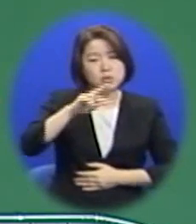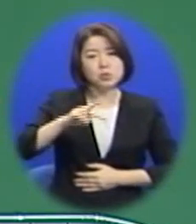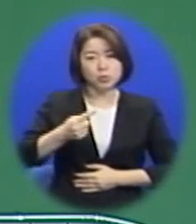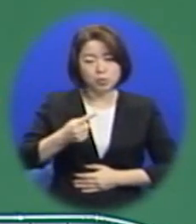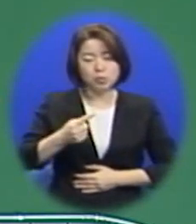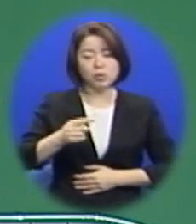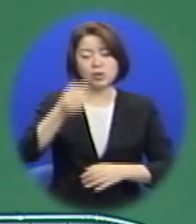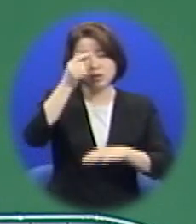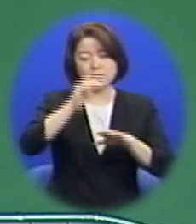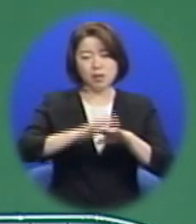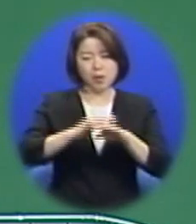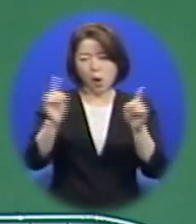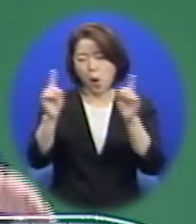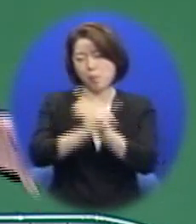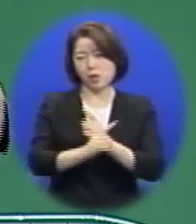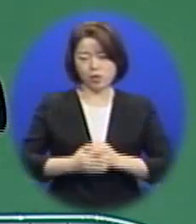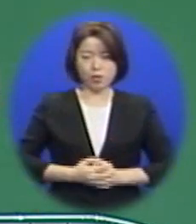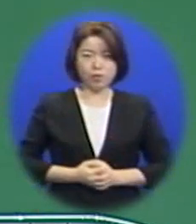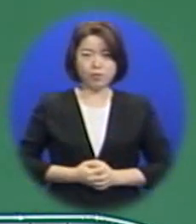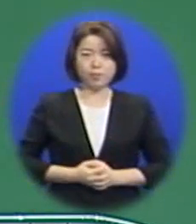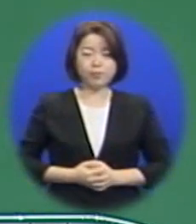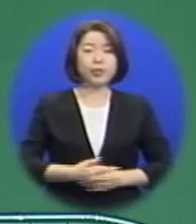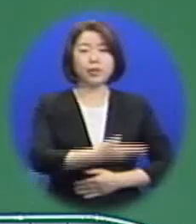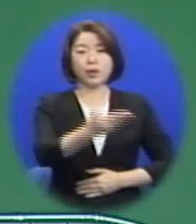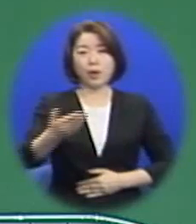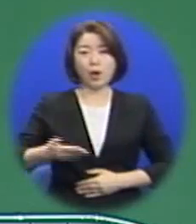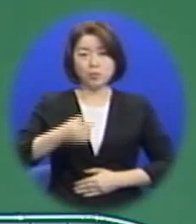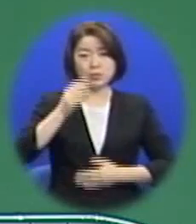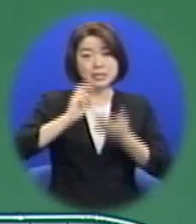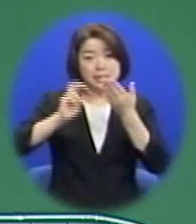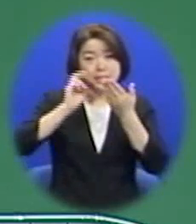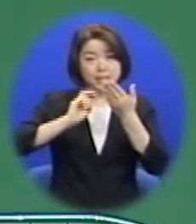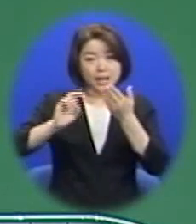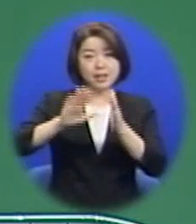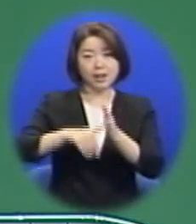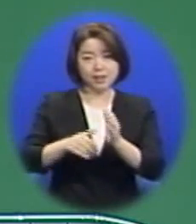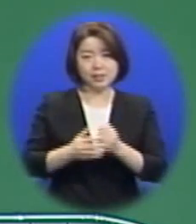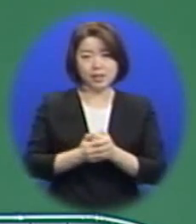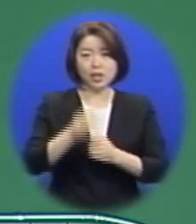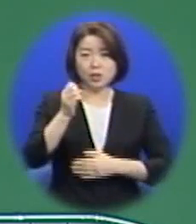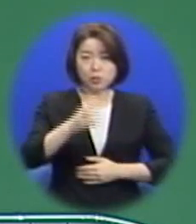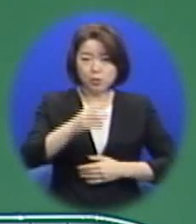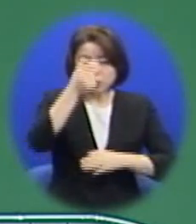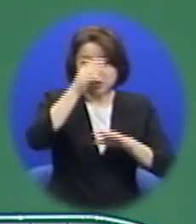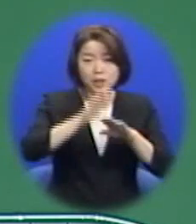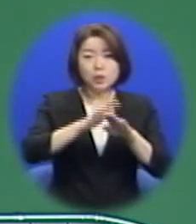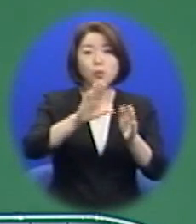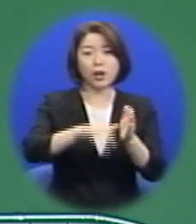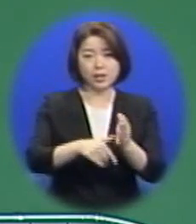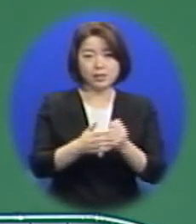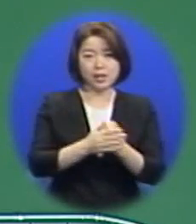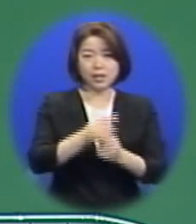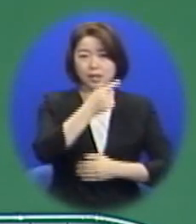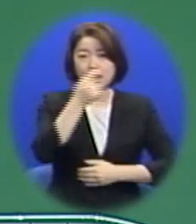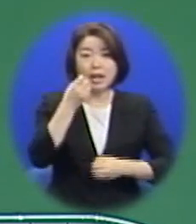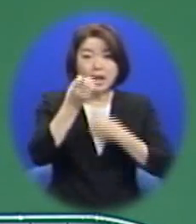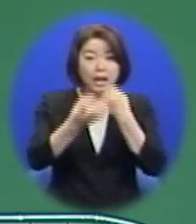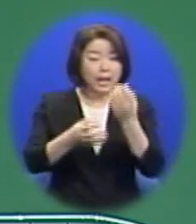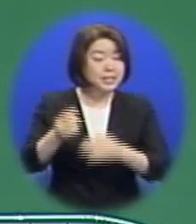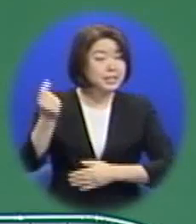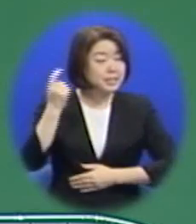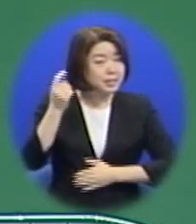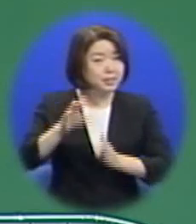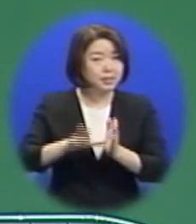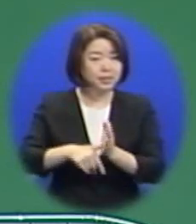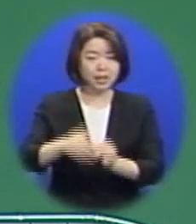달라집니다. 여러분 찬양할 때 또는 기도할 때 또는 간증을 들을 때 또